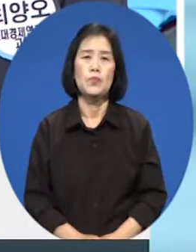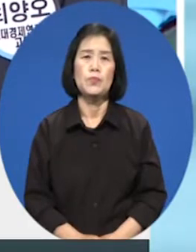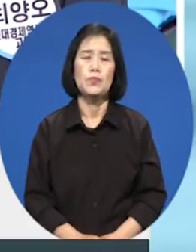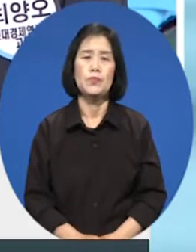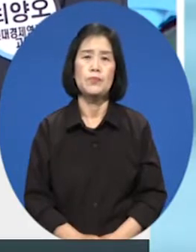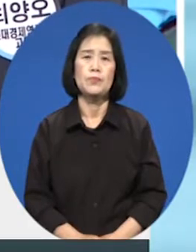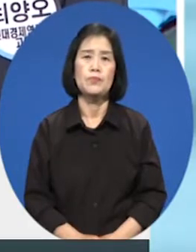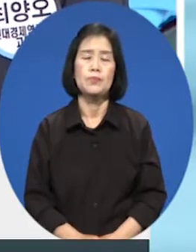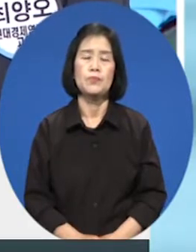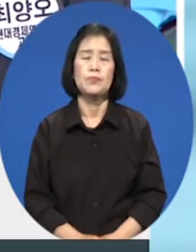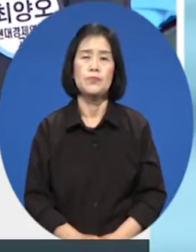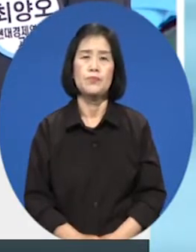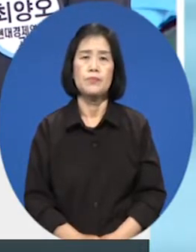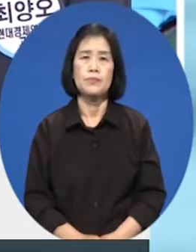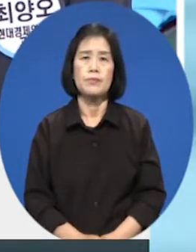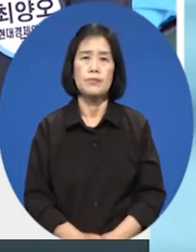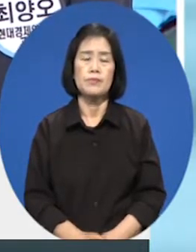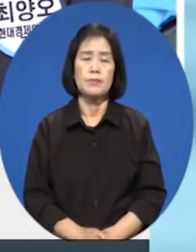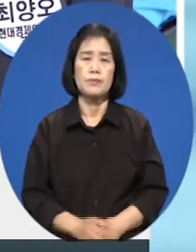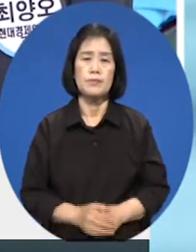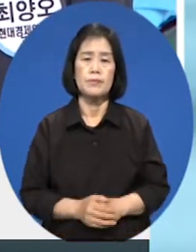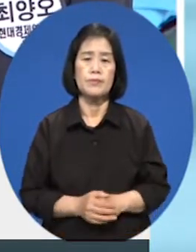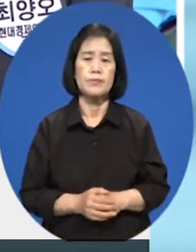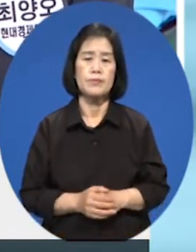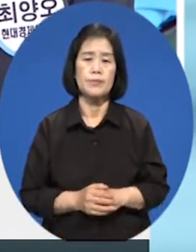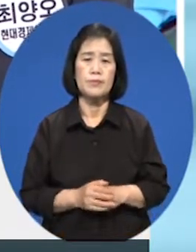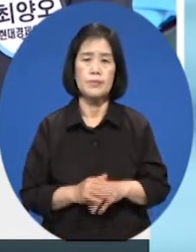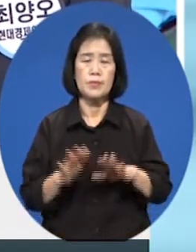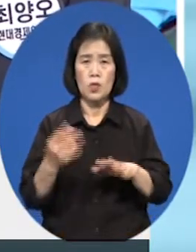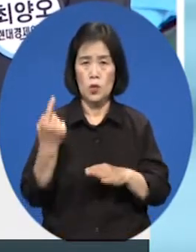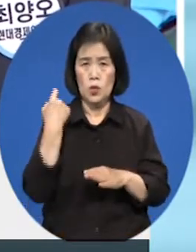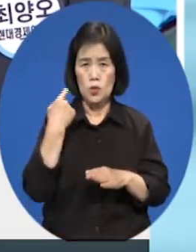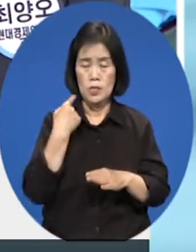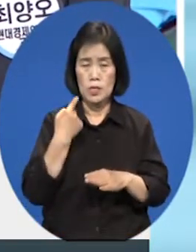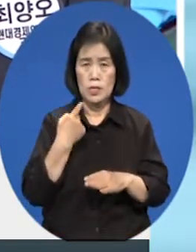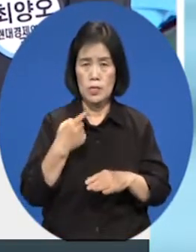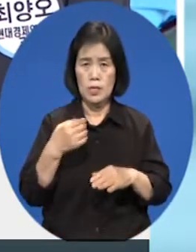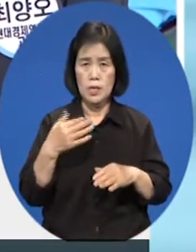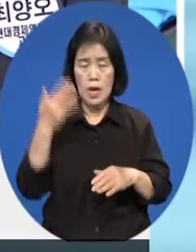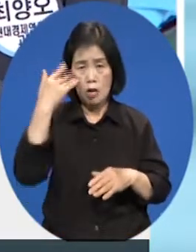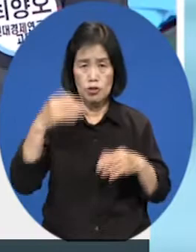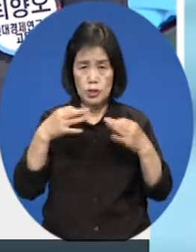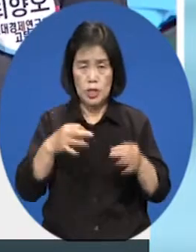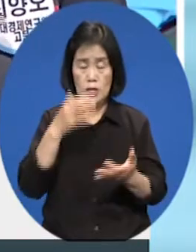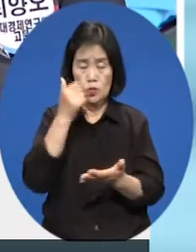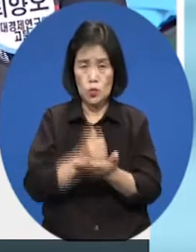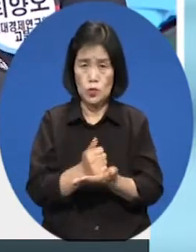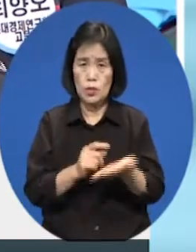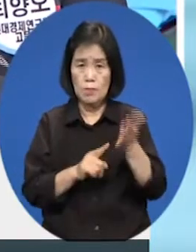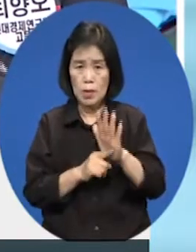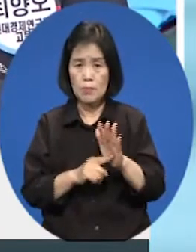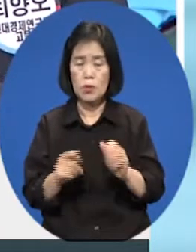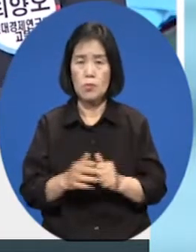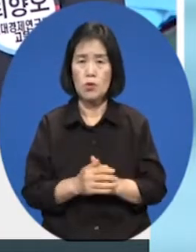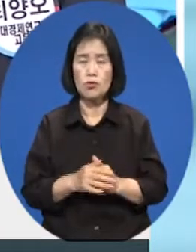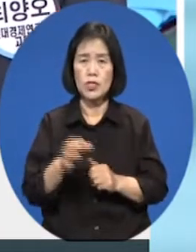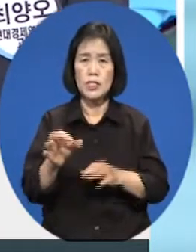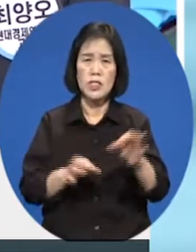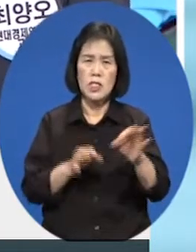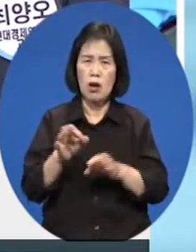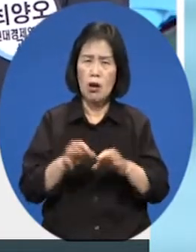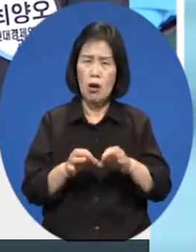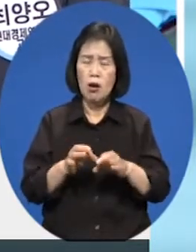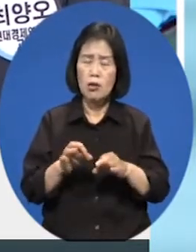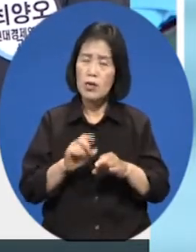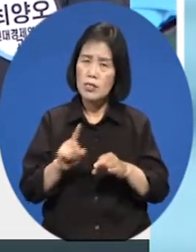드리는데요. 지금 뭐 이러면서 지금 어저께 이주열 총재가 우리가 어떻게 시장에서